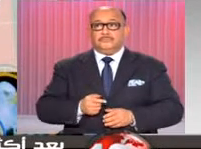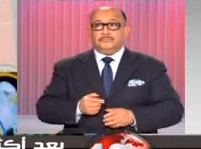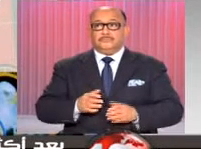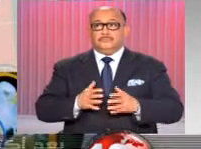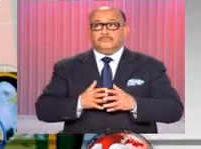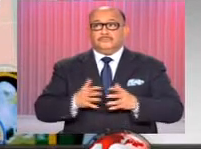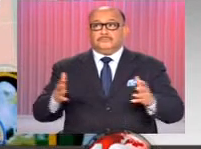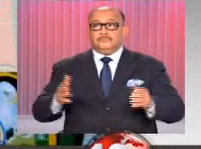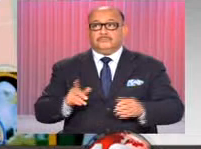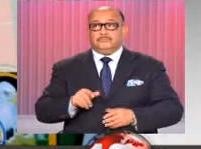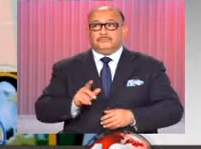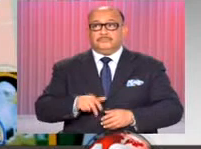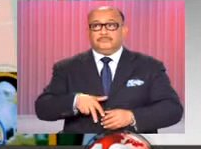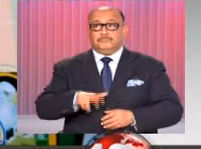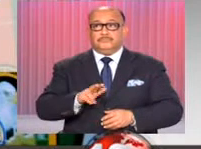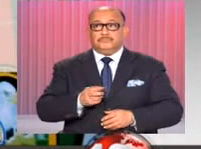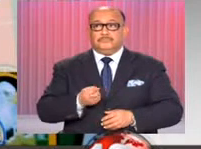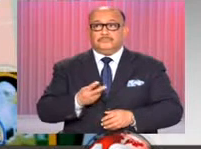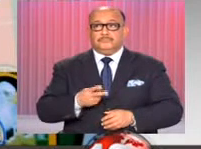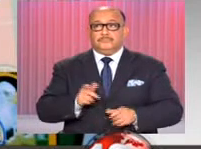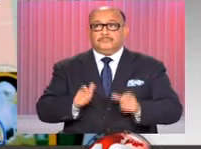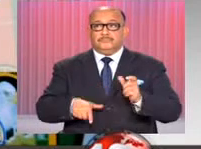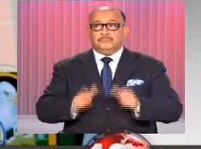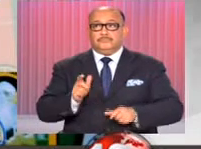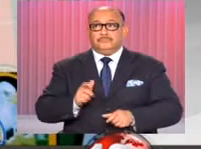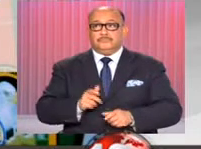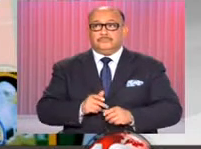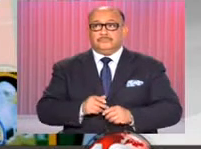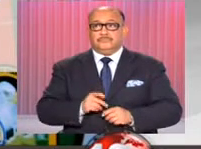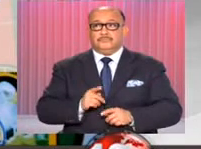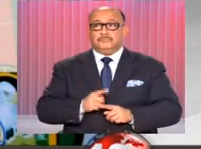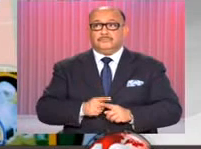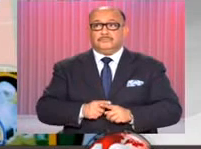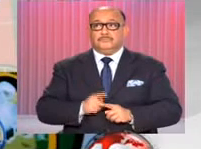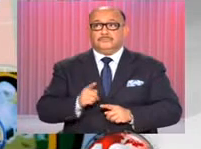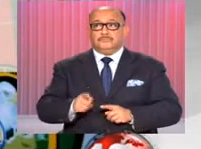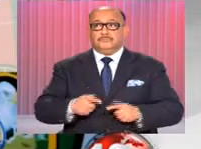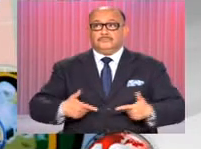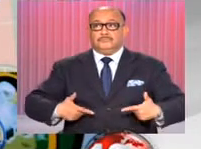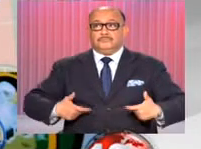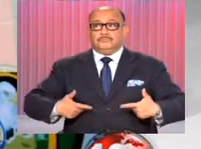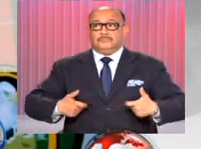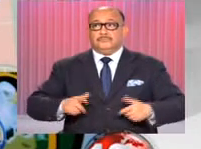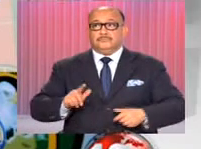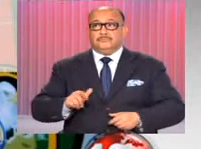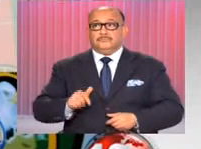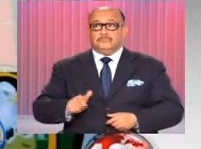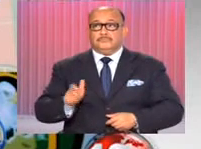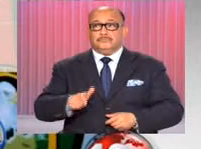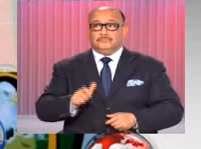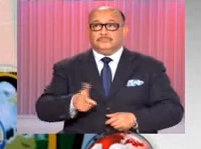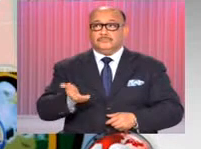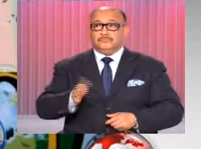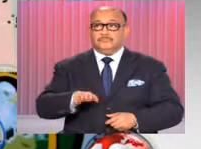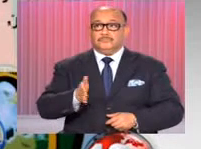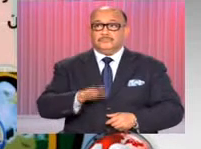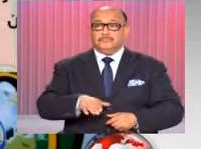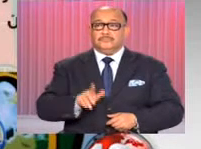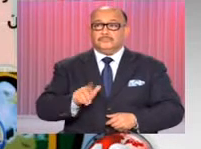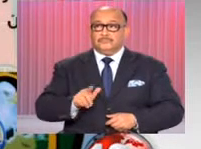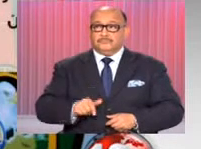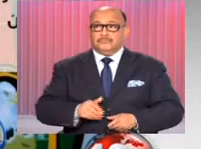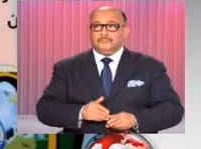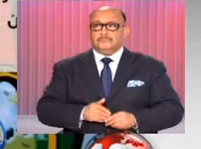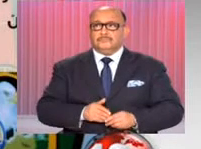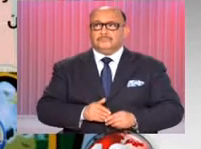نحو 3200 مدني أفغاني في الصراع بين طالبان والجيش عام 2014، ولقي